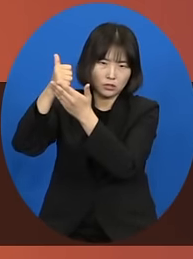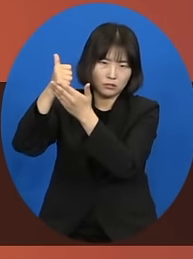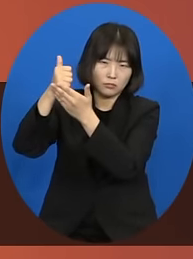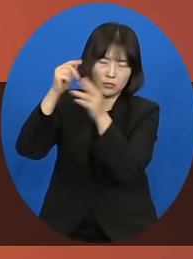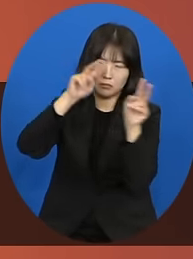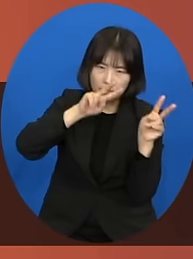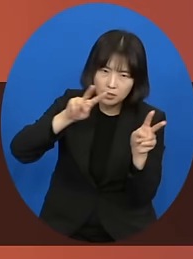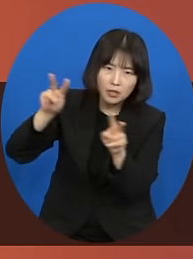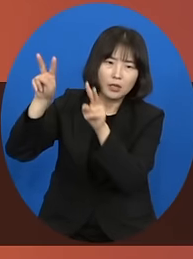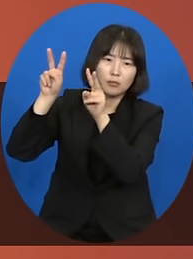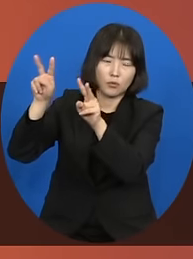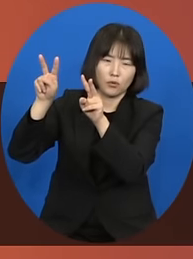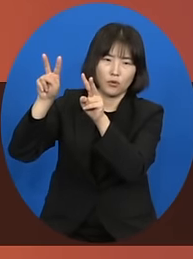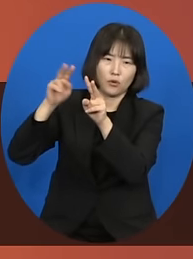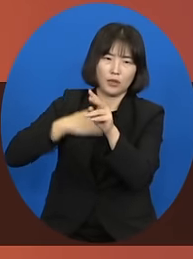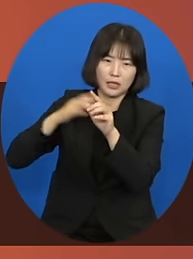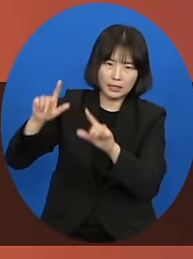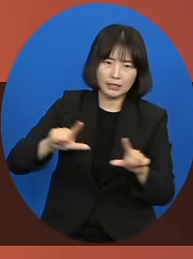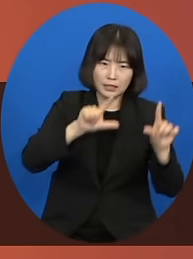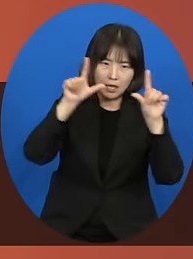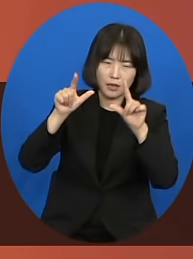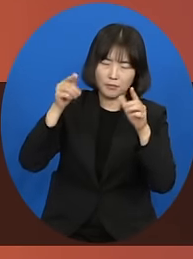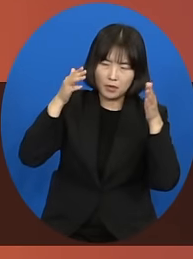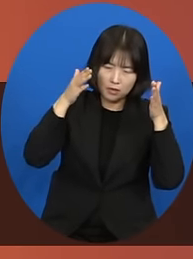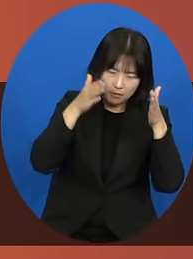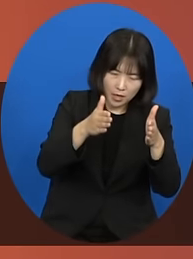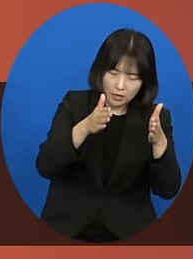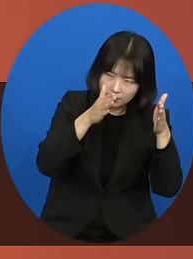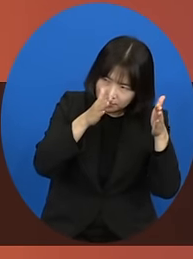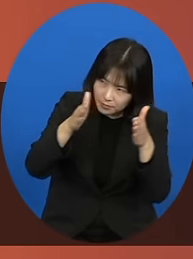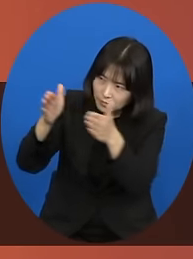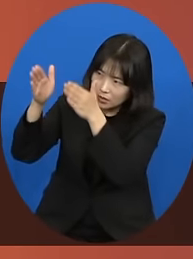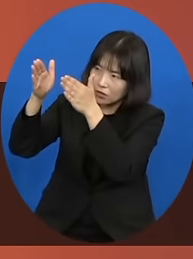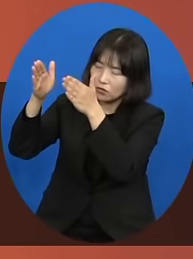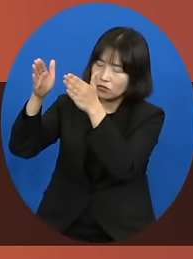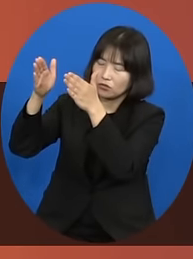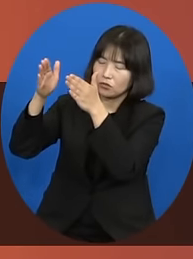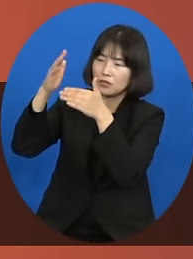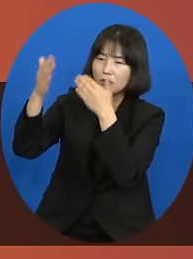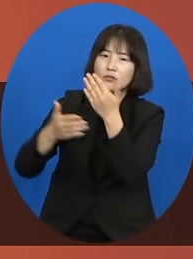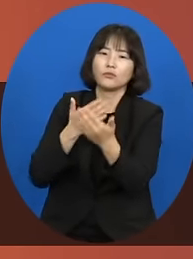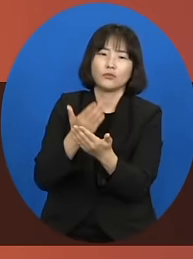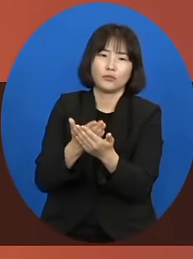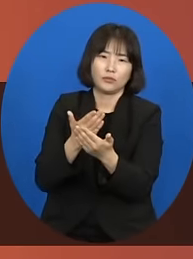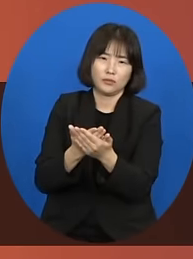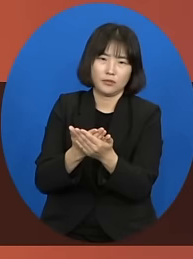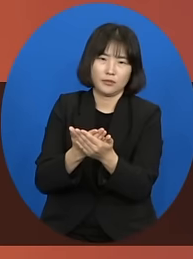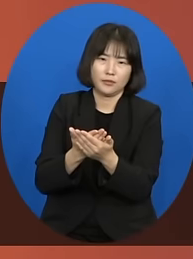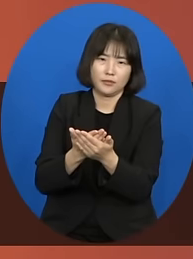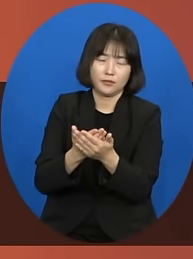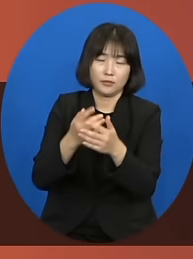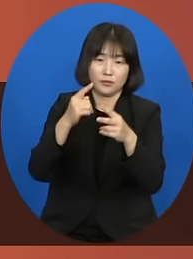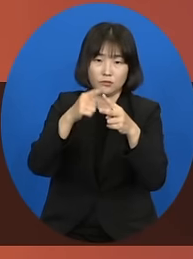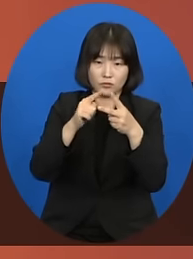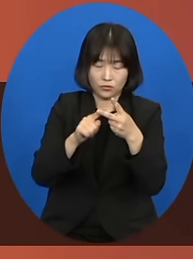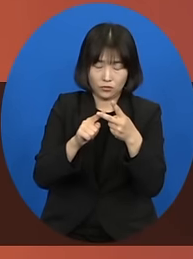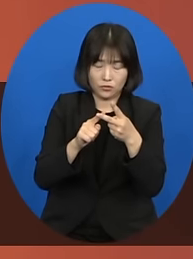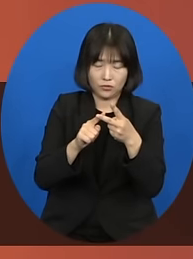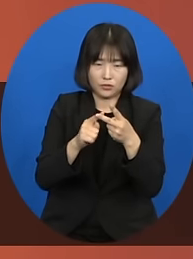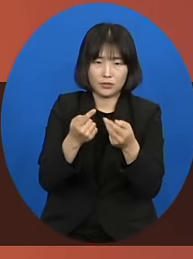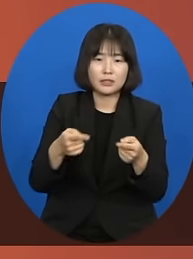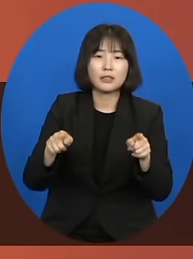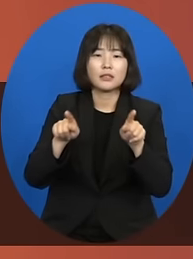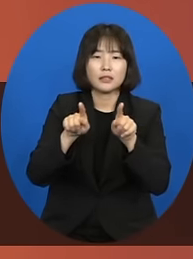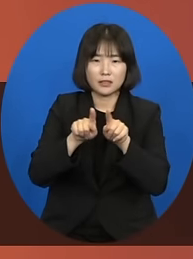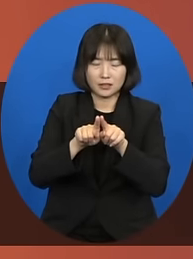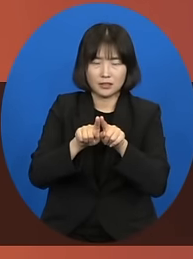순간 바라보며 나의 삶의 방향을 맞추어 걸어가게 하옵소서. 이 두 가지 기도 제목 우리 함께